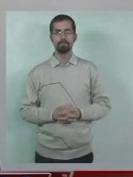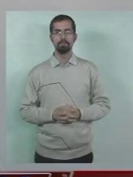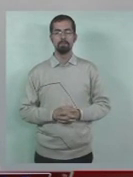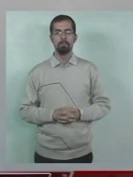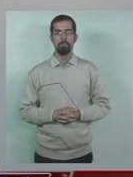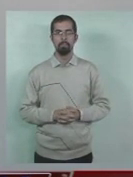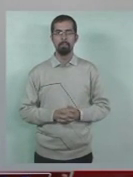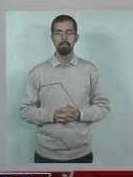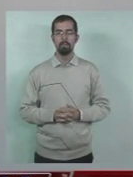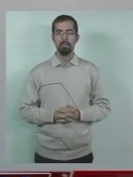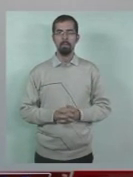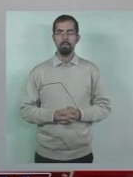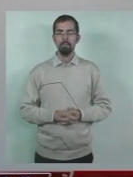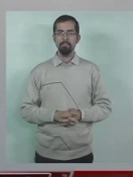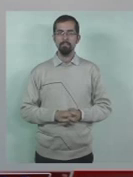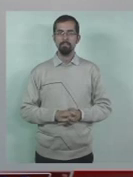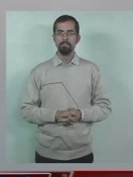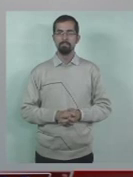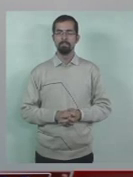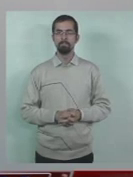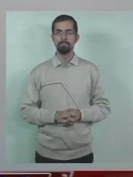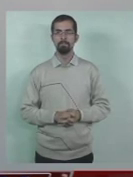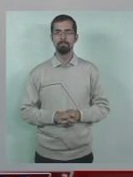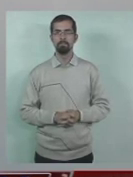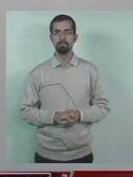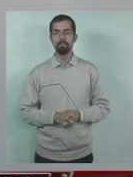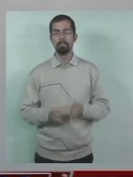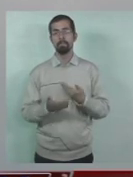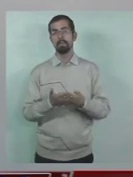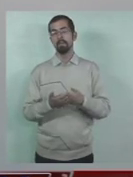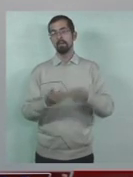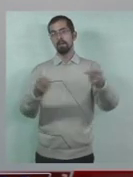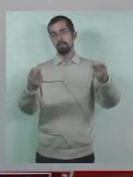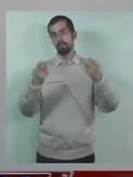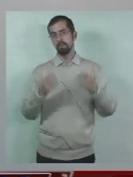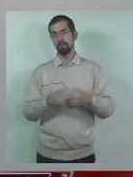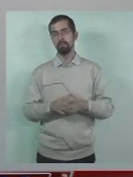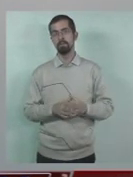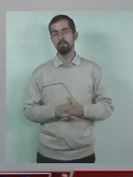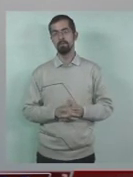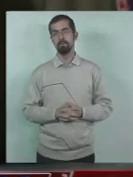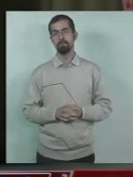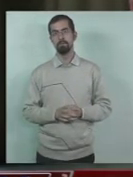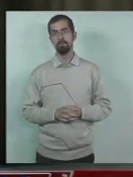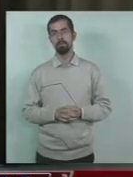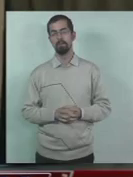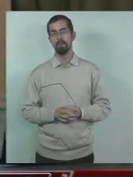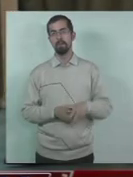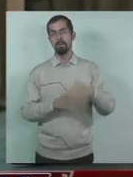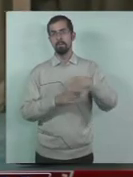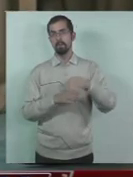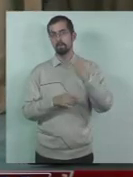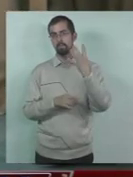Aceste spectacole se vor derula în sala de spectacole a Casei de Cultură a Sindicatelor. Miercuri,